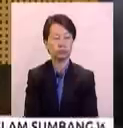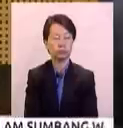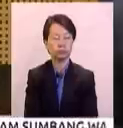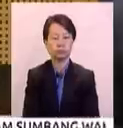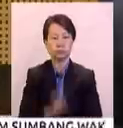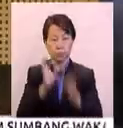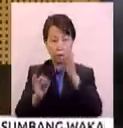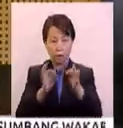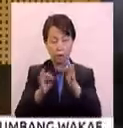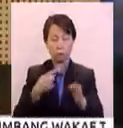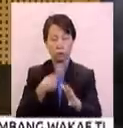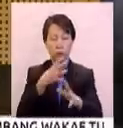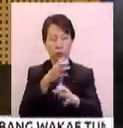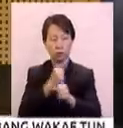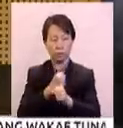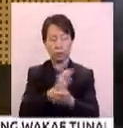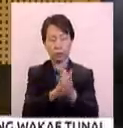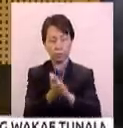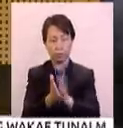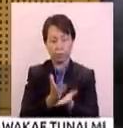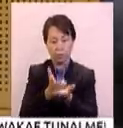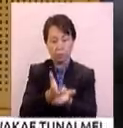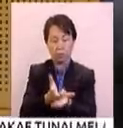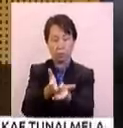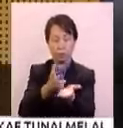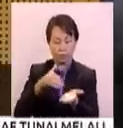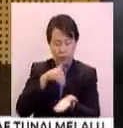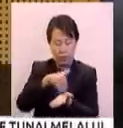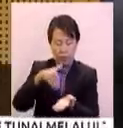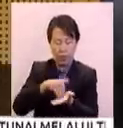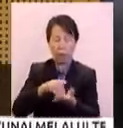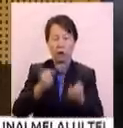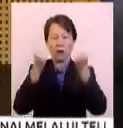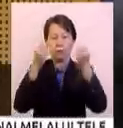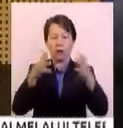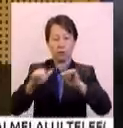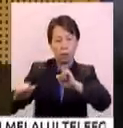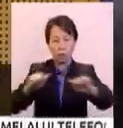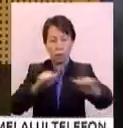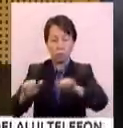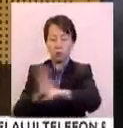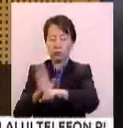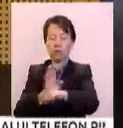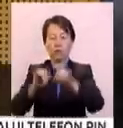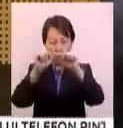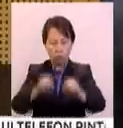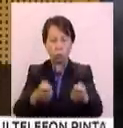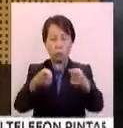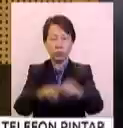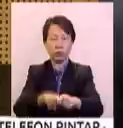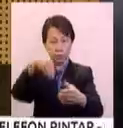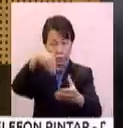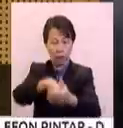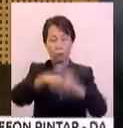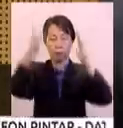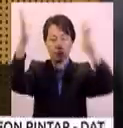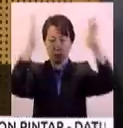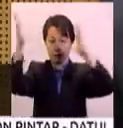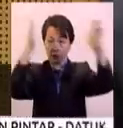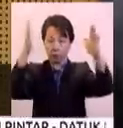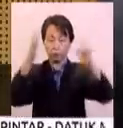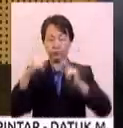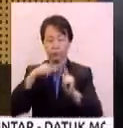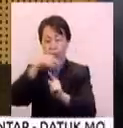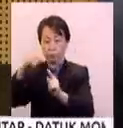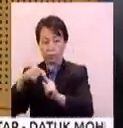Jadi kalau apabila kita dapat menjadikan pelabuhan kita sebagai hub, maka banyak aktiviti perdagangan dapat berlaku dalam negara kita. Iaitu